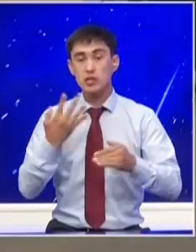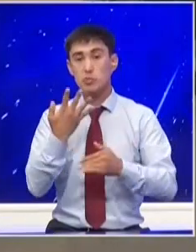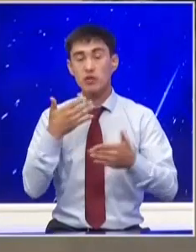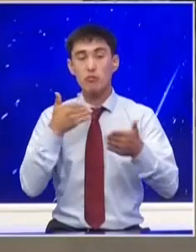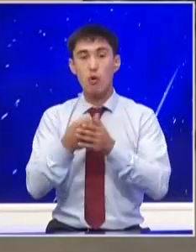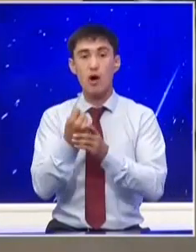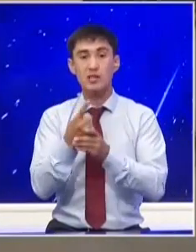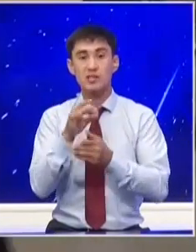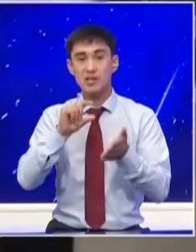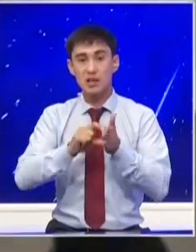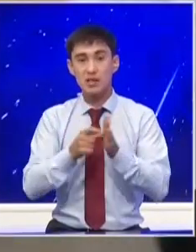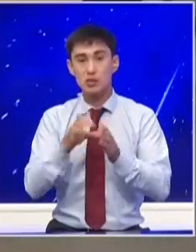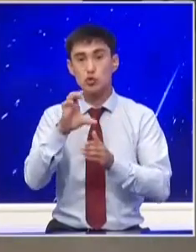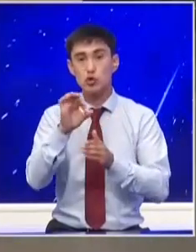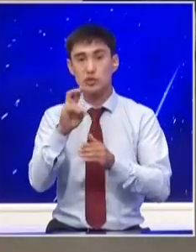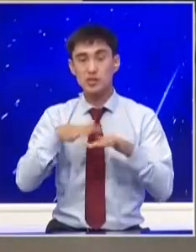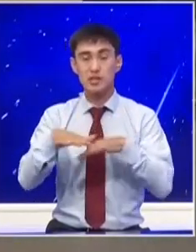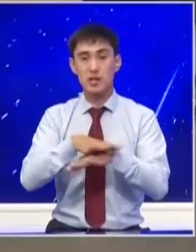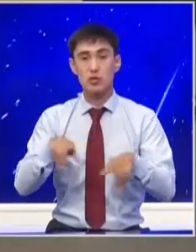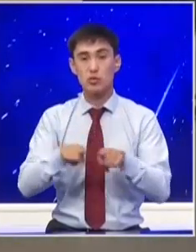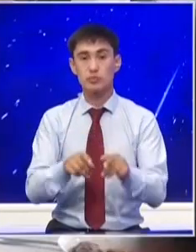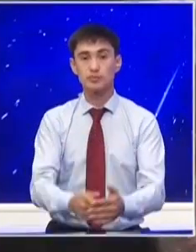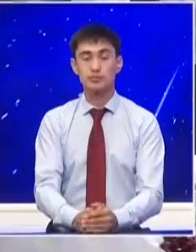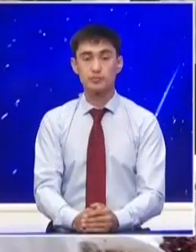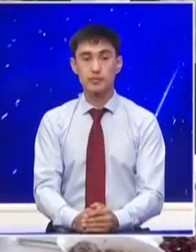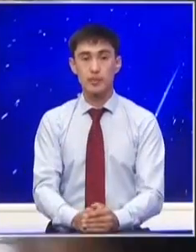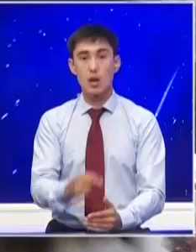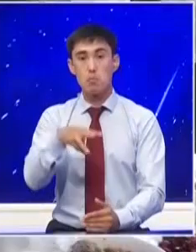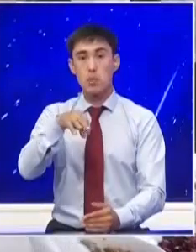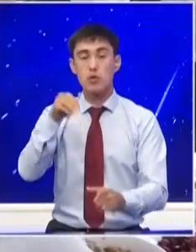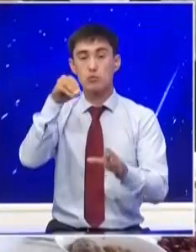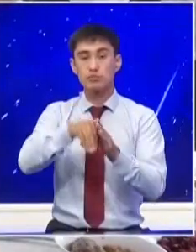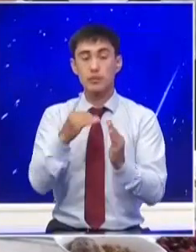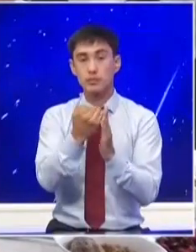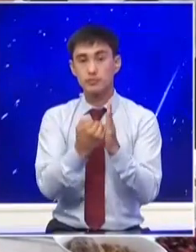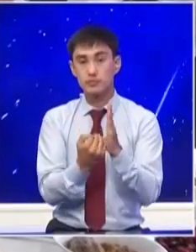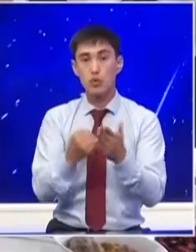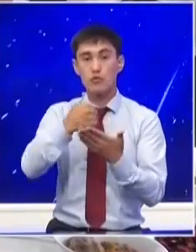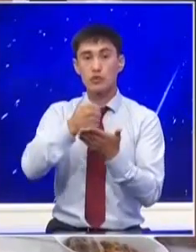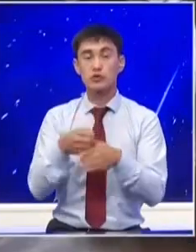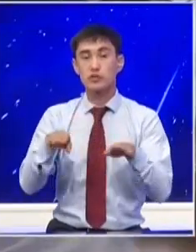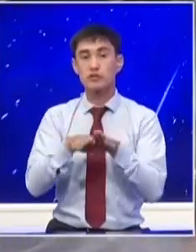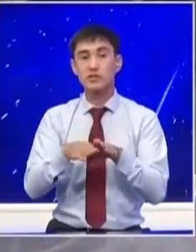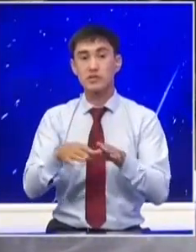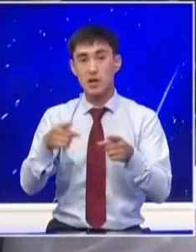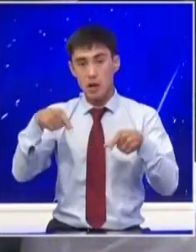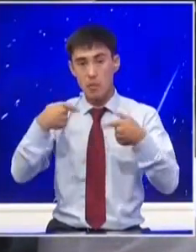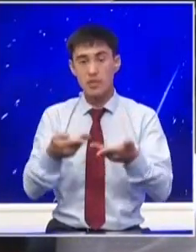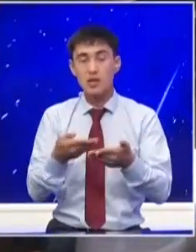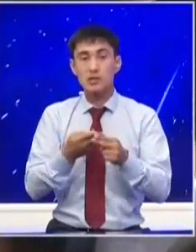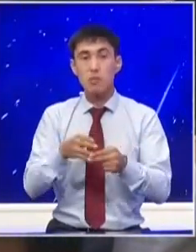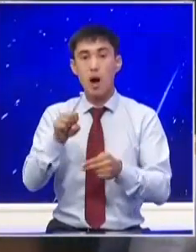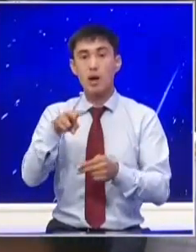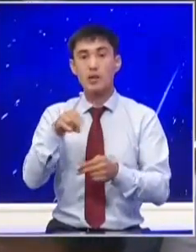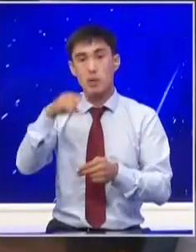по 11 классы из социально уязвимых слоев населения. Меню обязательного горячего питания утверждено в соответствии с рекомендациями